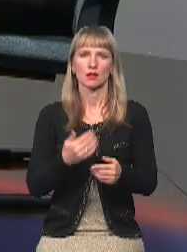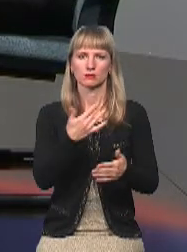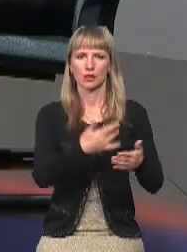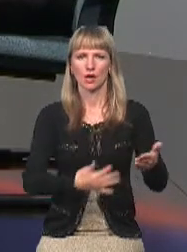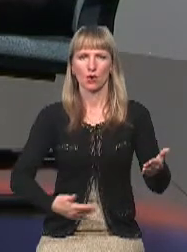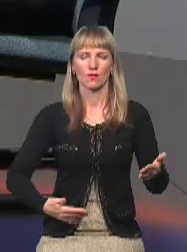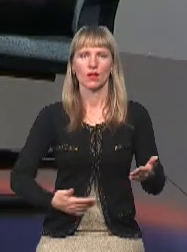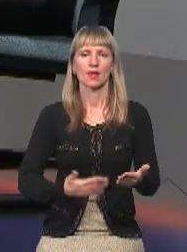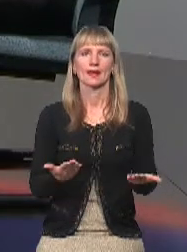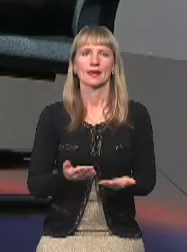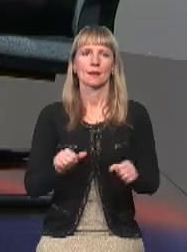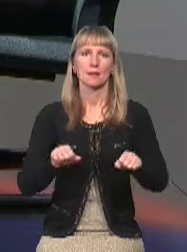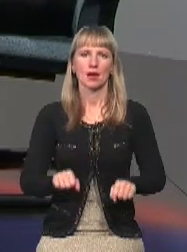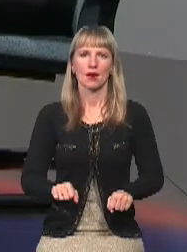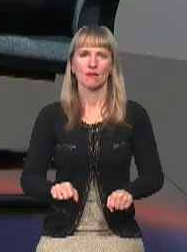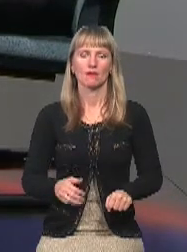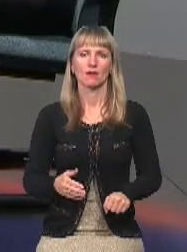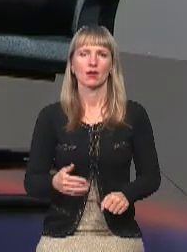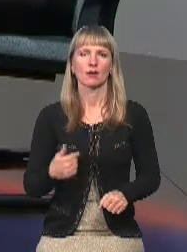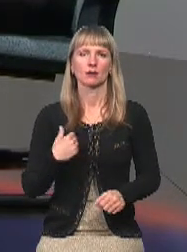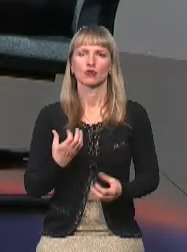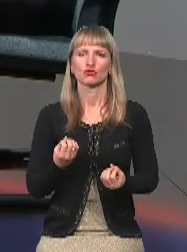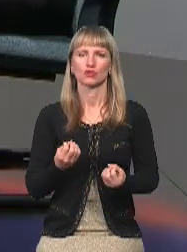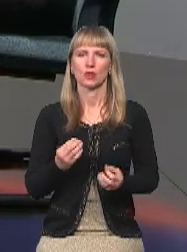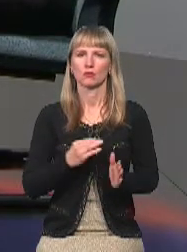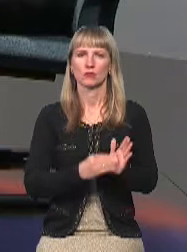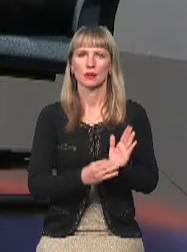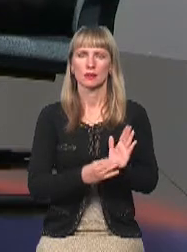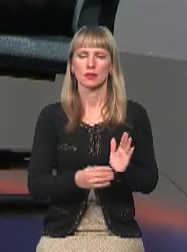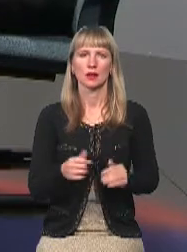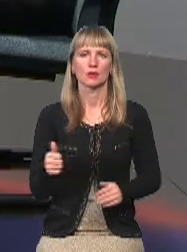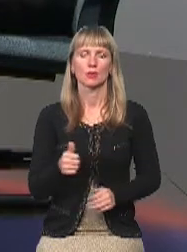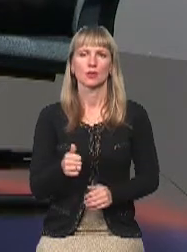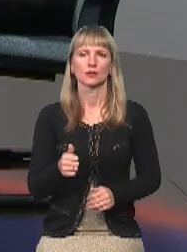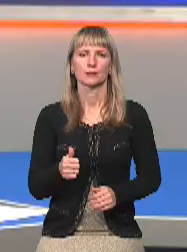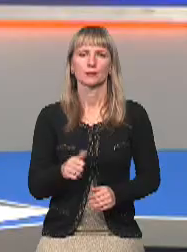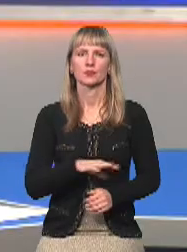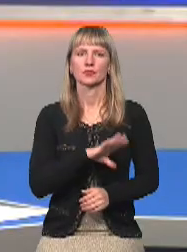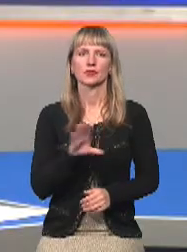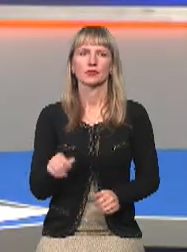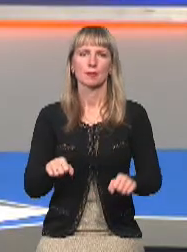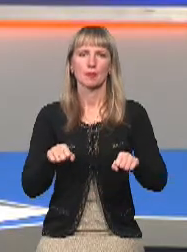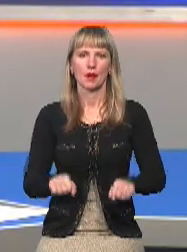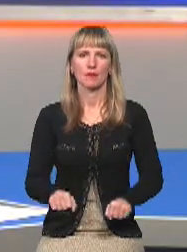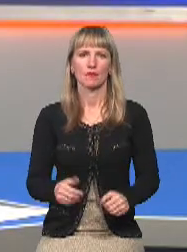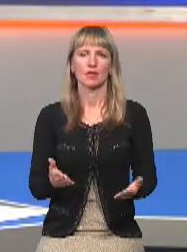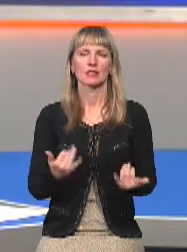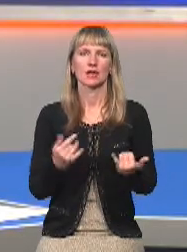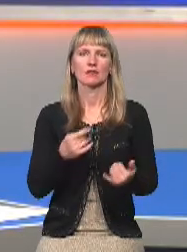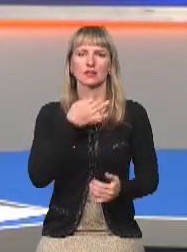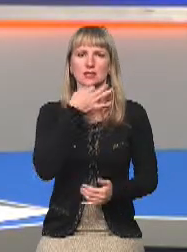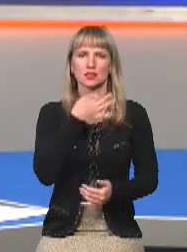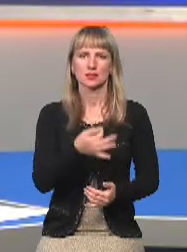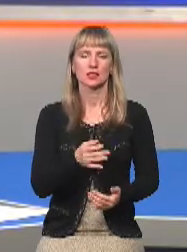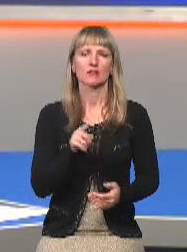про які права ми, можливо, ще не зазначили? Ну, по-перше, всі права, які, власне, ви зараз озвучили,